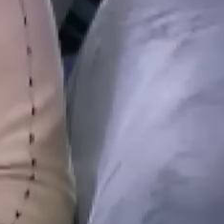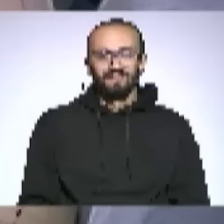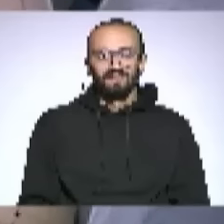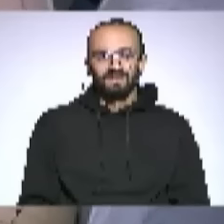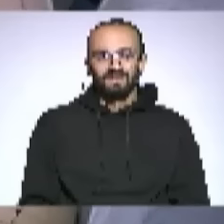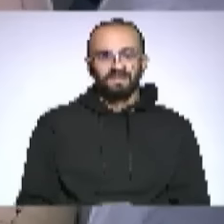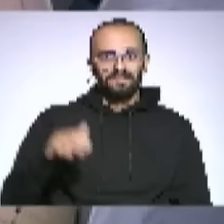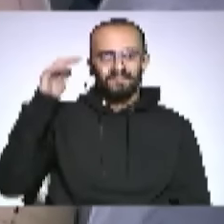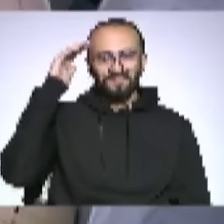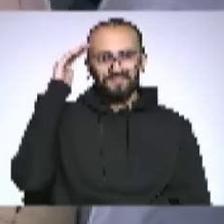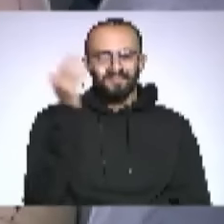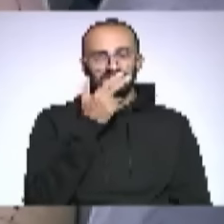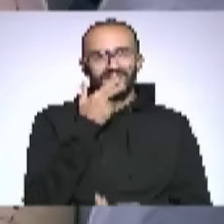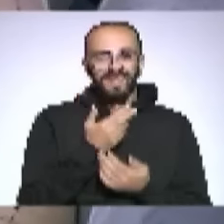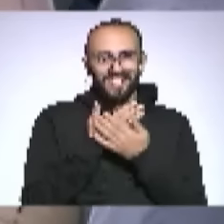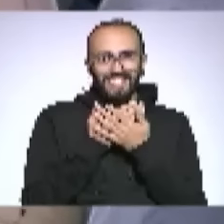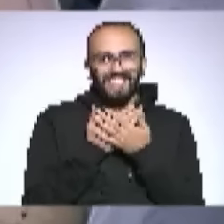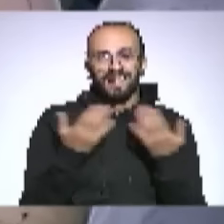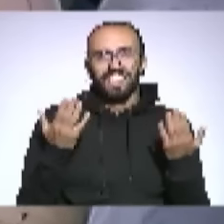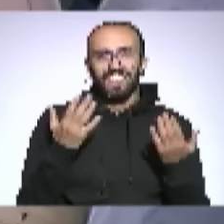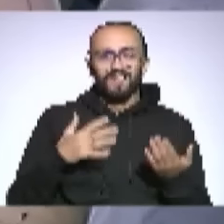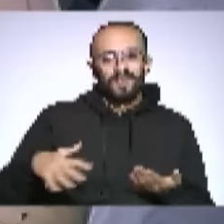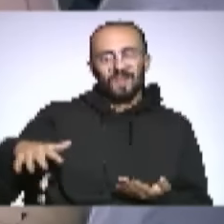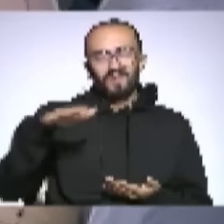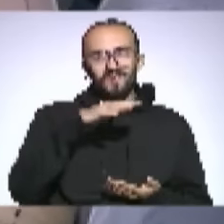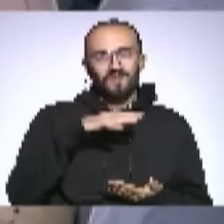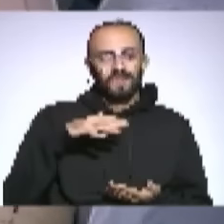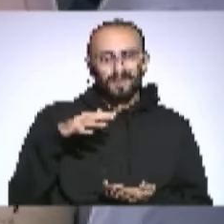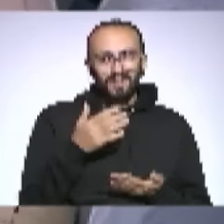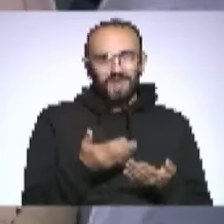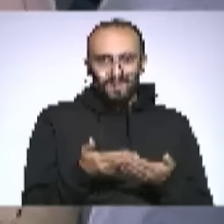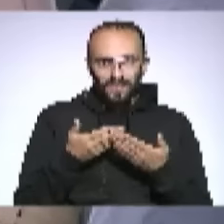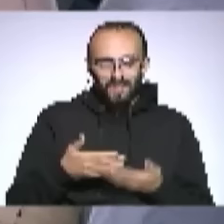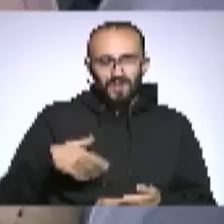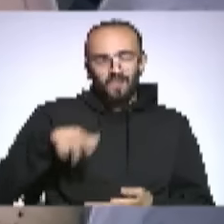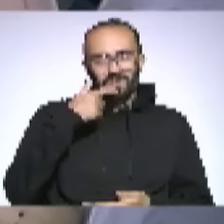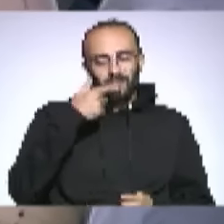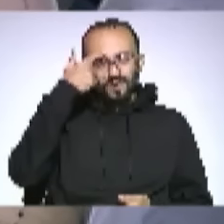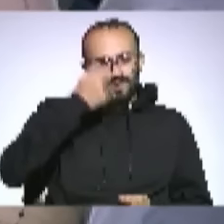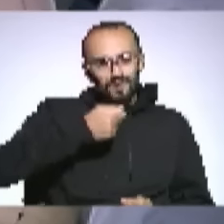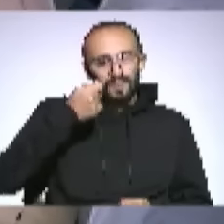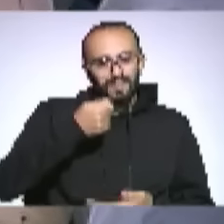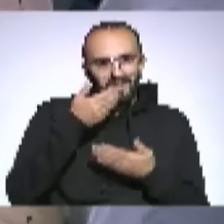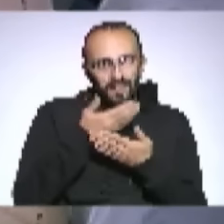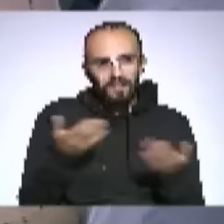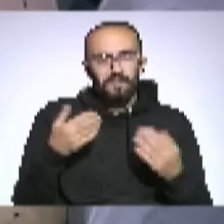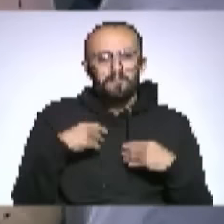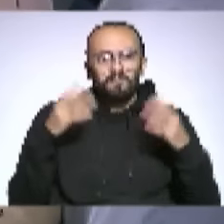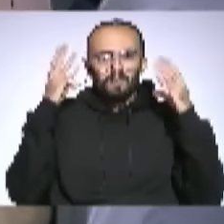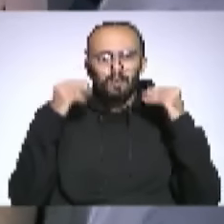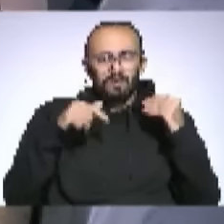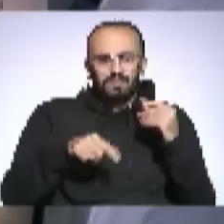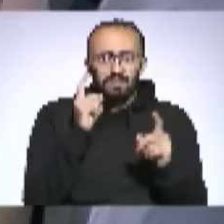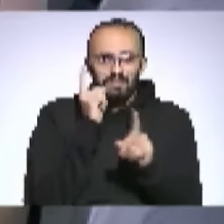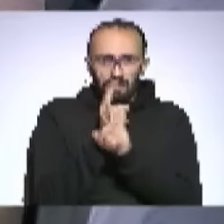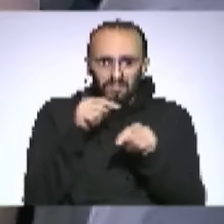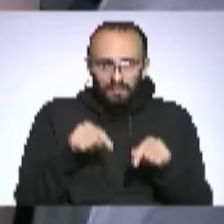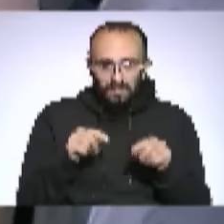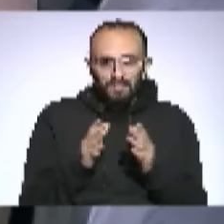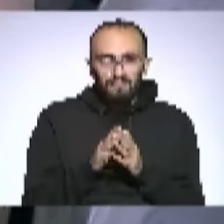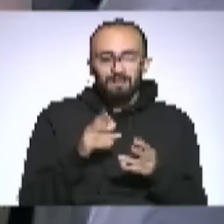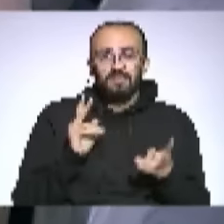يا مساء الخير والسعاده على حضراتكم برحب بكم في حلقه جديده من انا وبيتي كل سنه وحضراتكم طيبين وبخير سعداء ان احنا معاكم النهارده